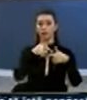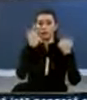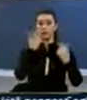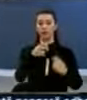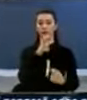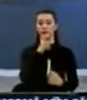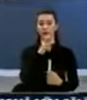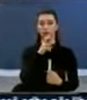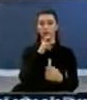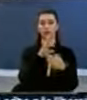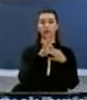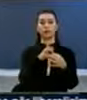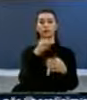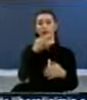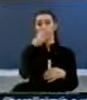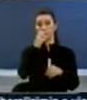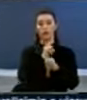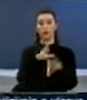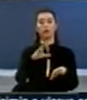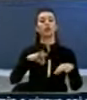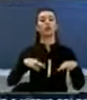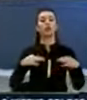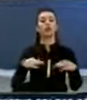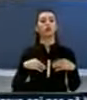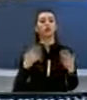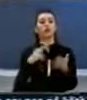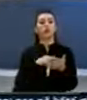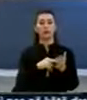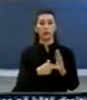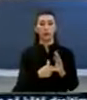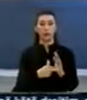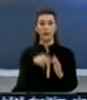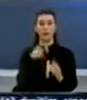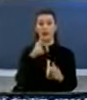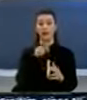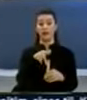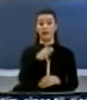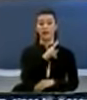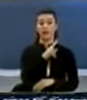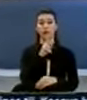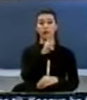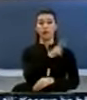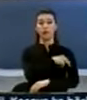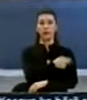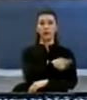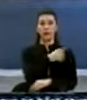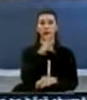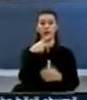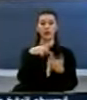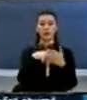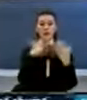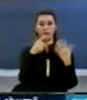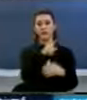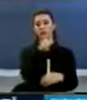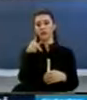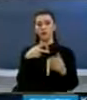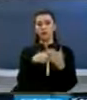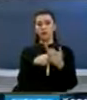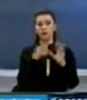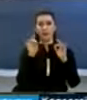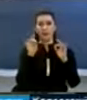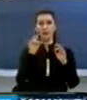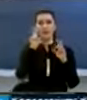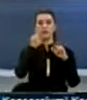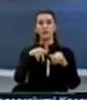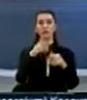të sistemit të informimit shëndetësor sipas ligjit shëndetësisë. Në qendrën klinike ndërkombëtare nga viti 2007 deri në vitin 2011